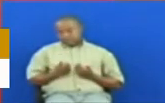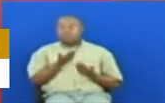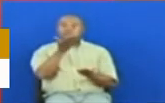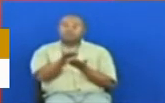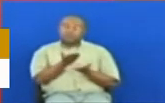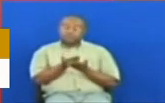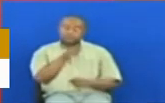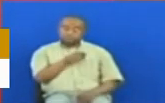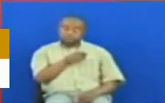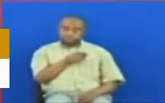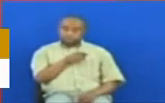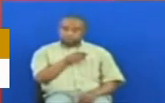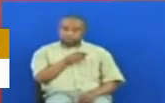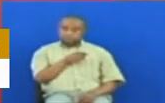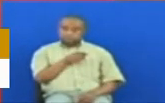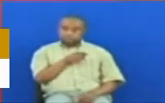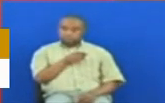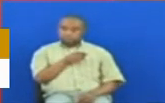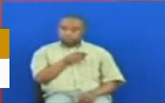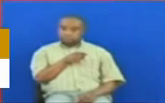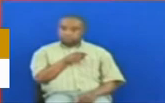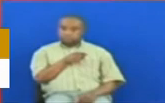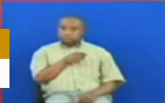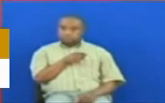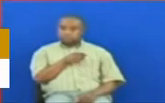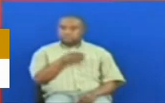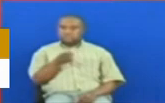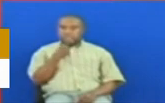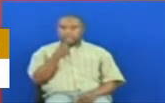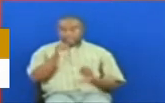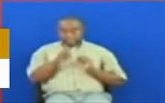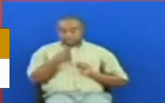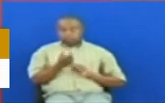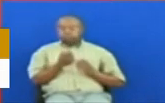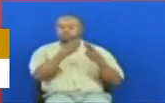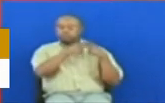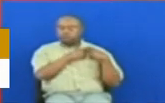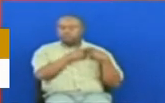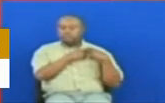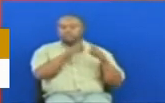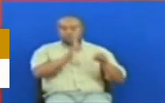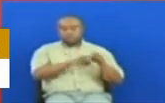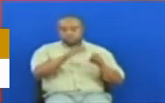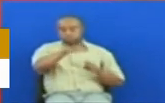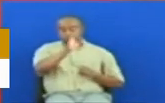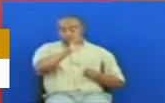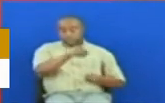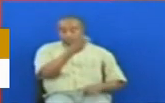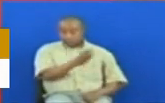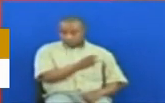nilichokipendekeza ni kwamba tuweke shall be eligible for reappointment. Full stop. kwamba waingie miaka